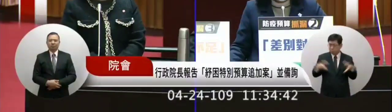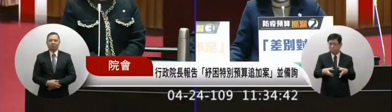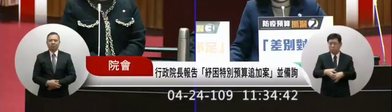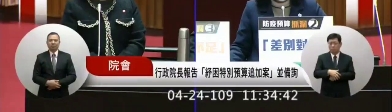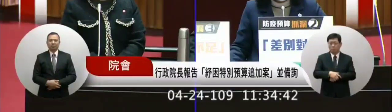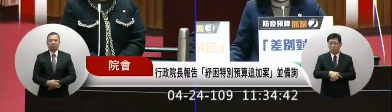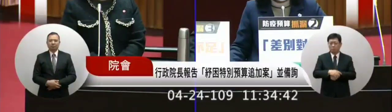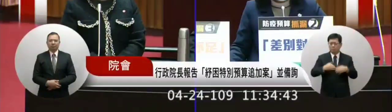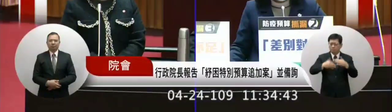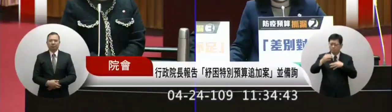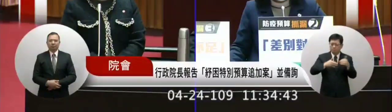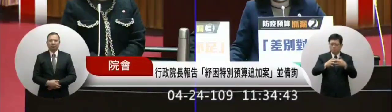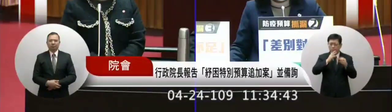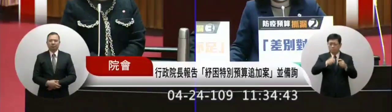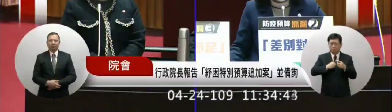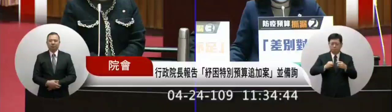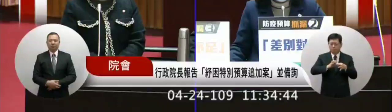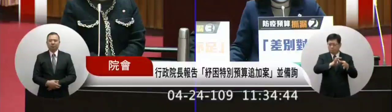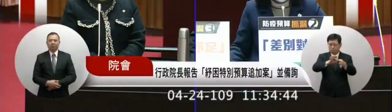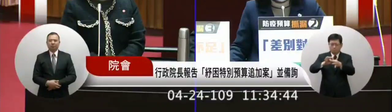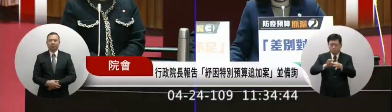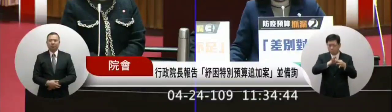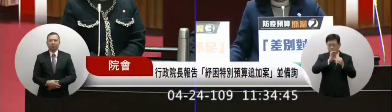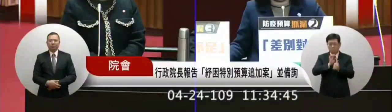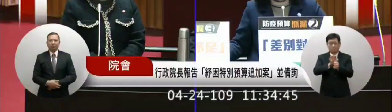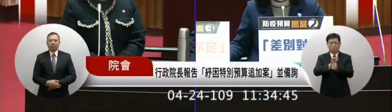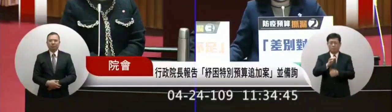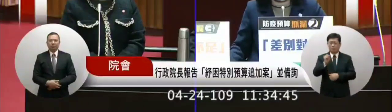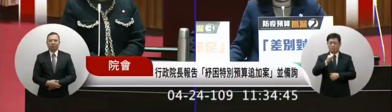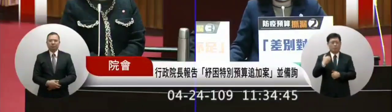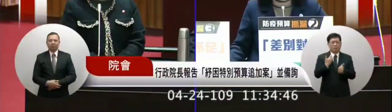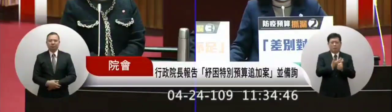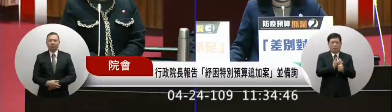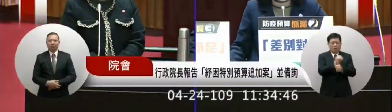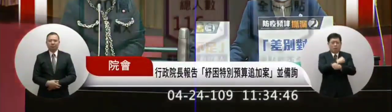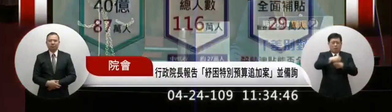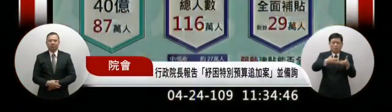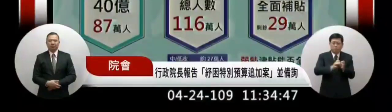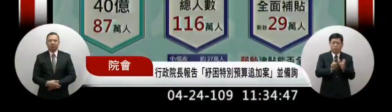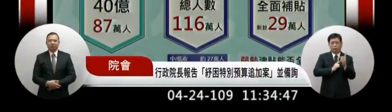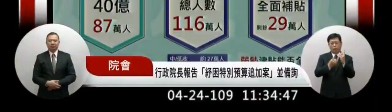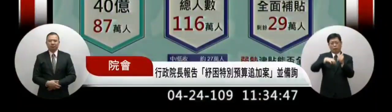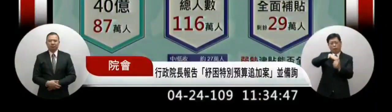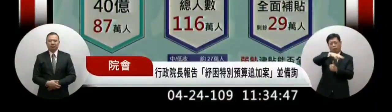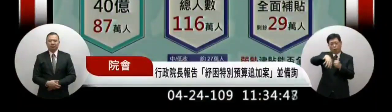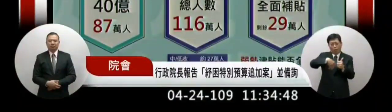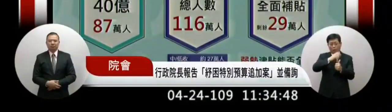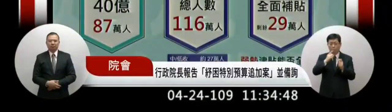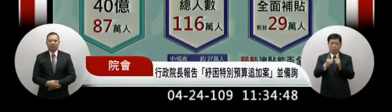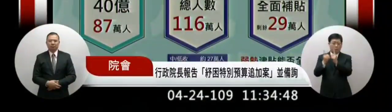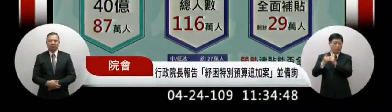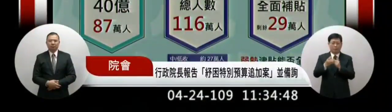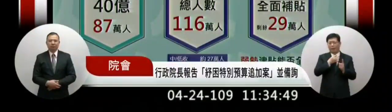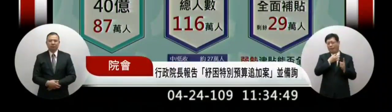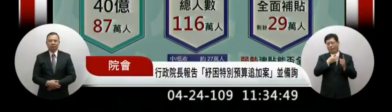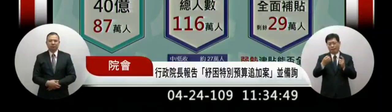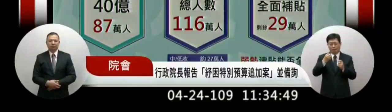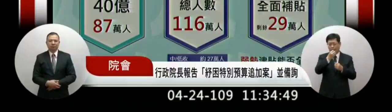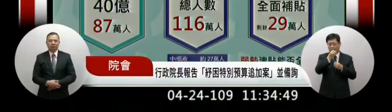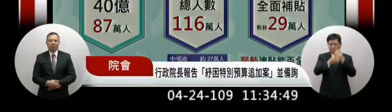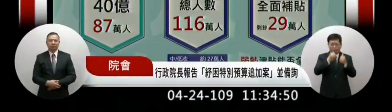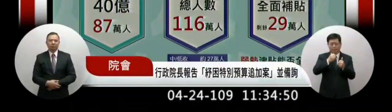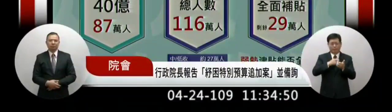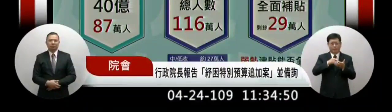起啊，完成我们跨部会之间的协助，而不要让劳动部自己在这个孤单单的哦，去面对非常多劳工的投